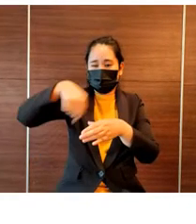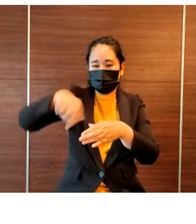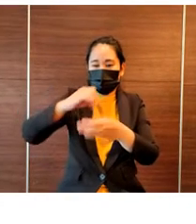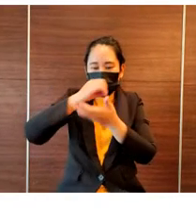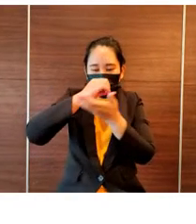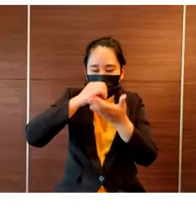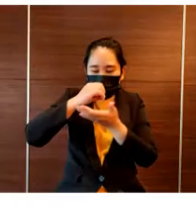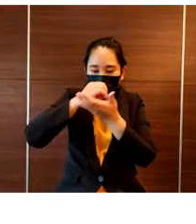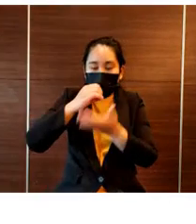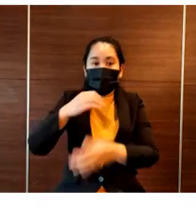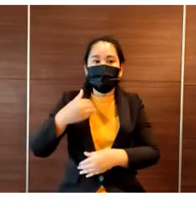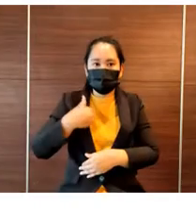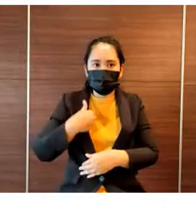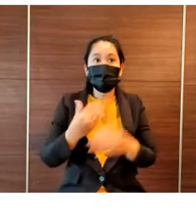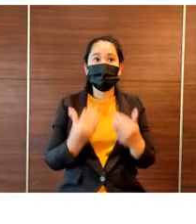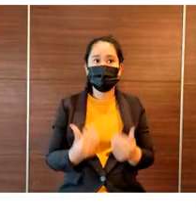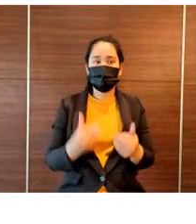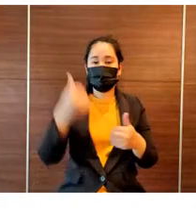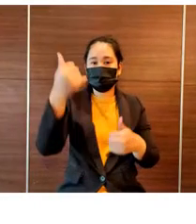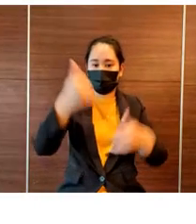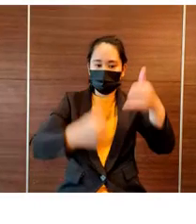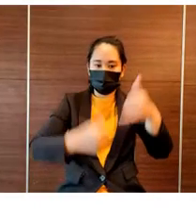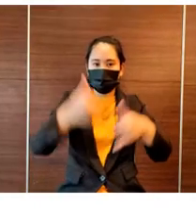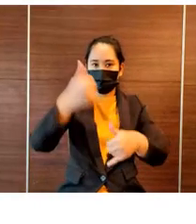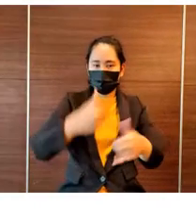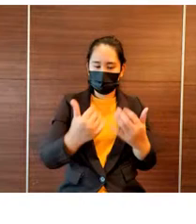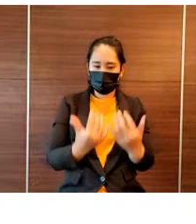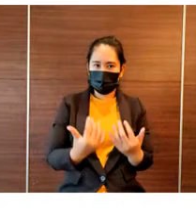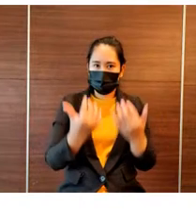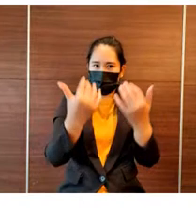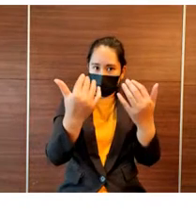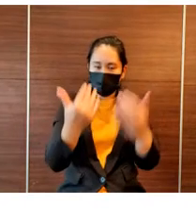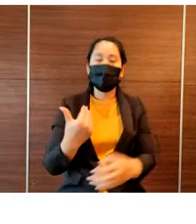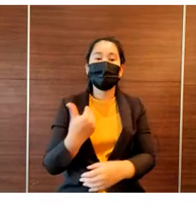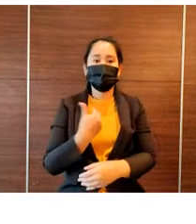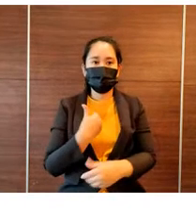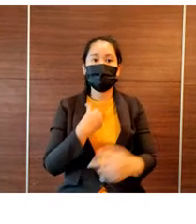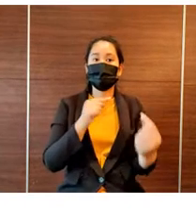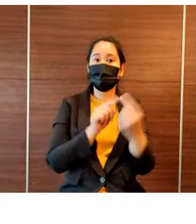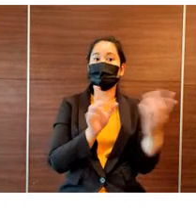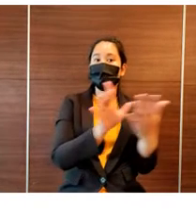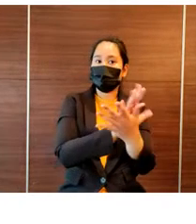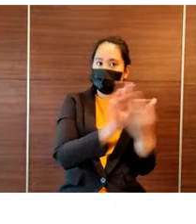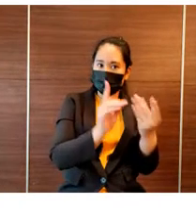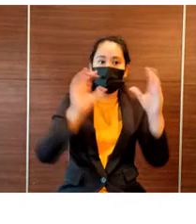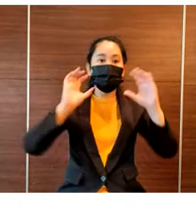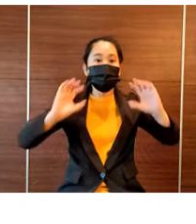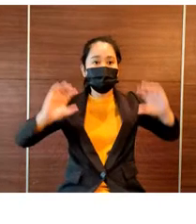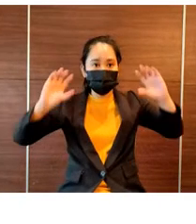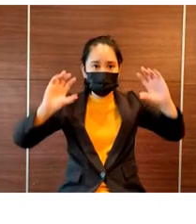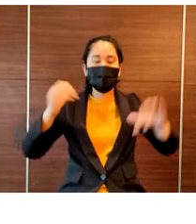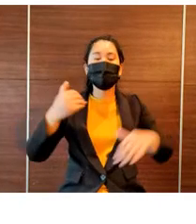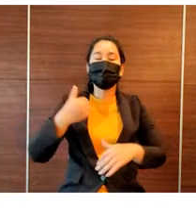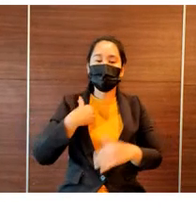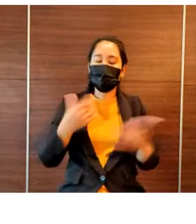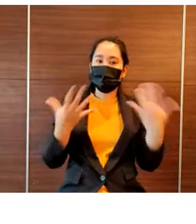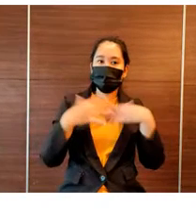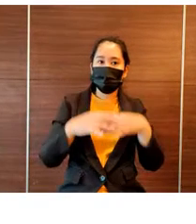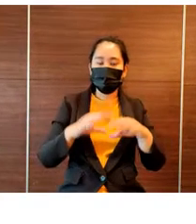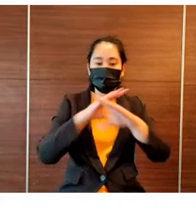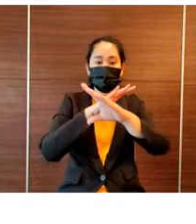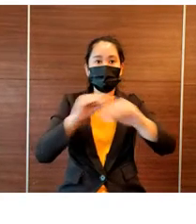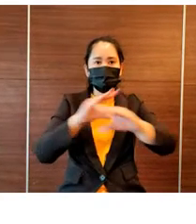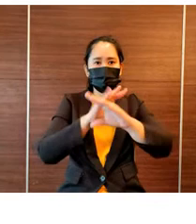คะวันนี้ก็ทราบว่ามีผู้เข้าร่วมทั้งจากทางภาคประชาสังคมแล้วก็ทางภาครัฐด้วยเราก็เลยอยากจะให้เวทีนี้